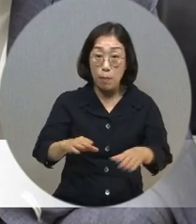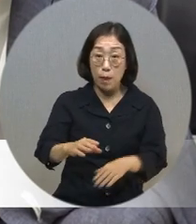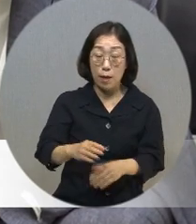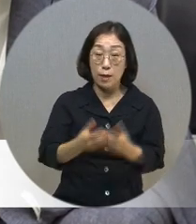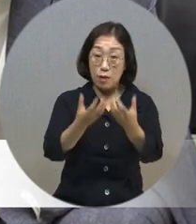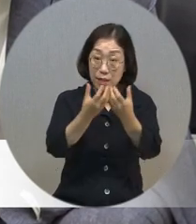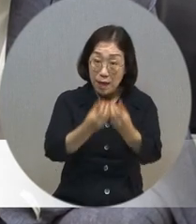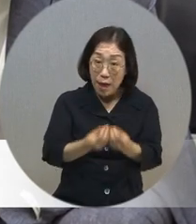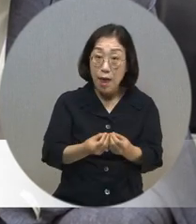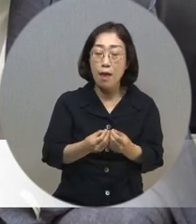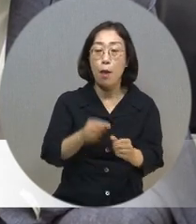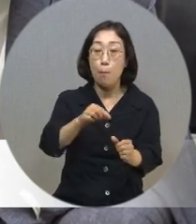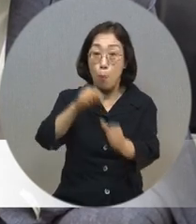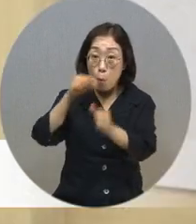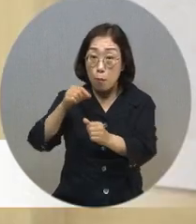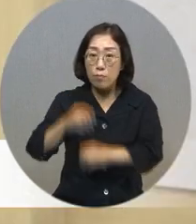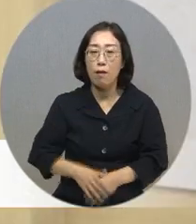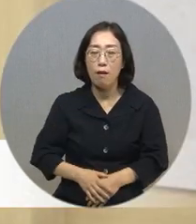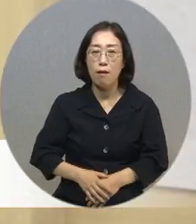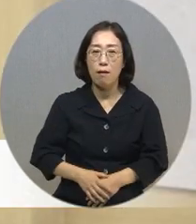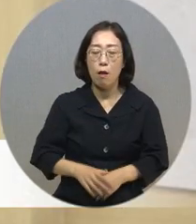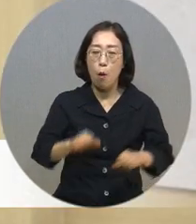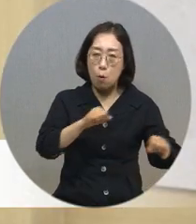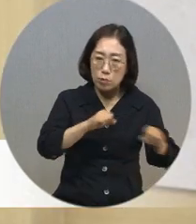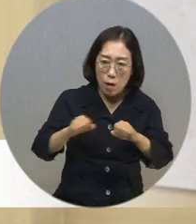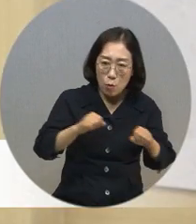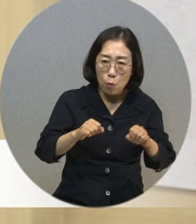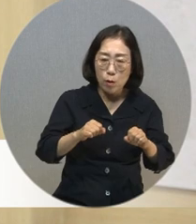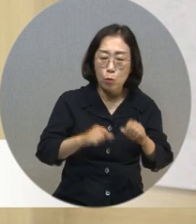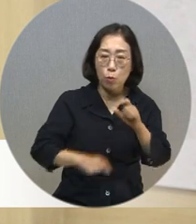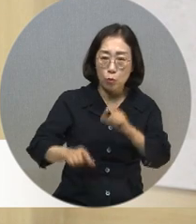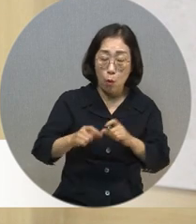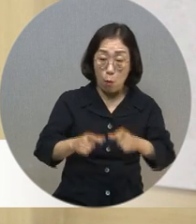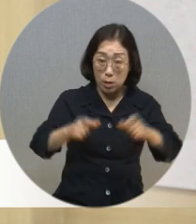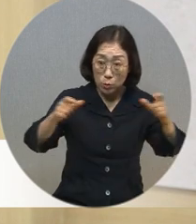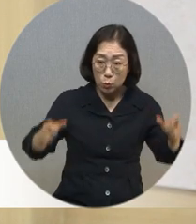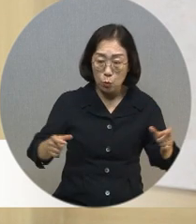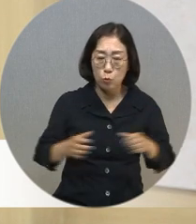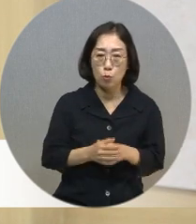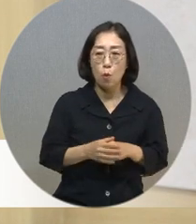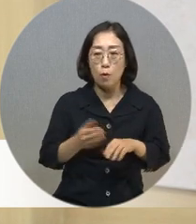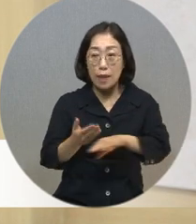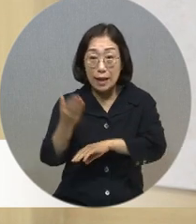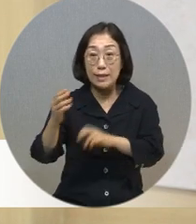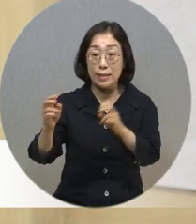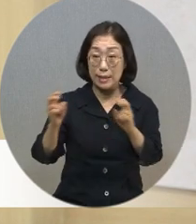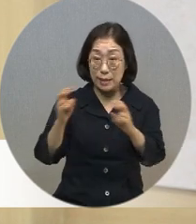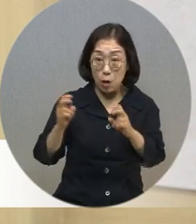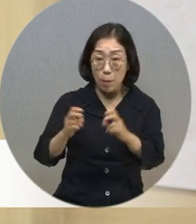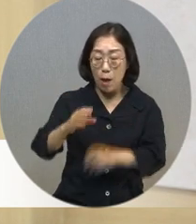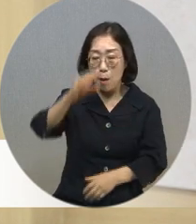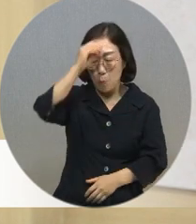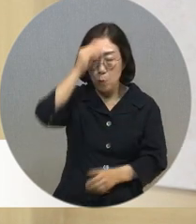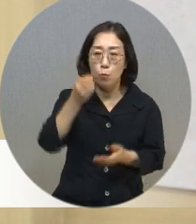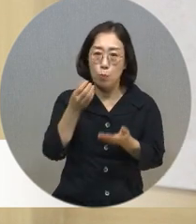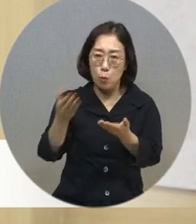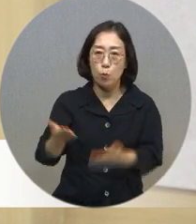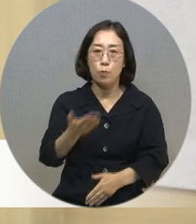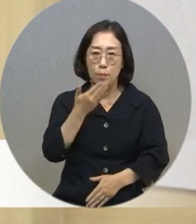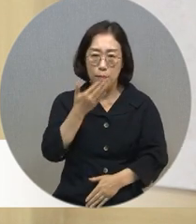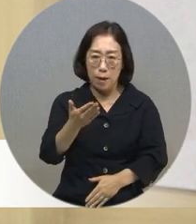장애인 체육 활성화는 물론 다른 기업의 장애인 고용 증진에도 좋은 본보기가 될 것으로